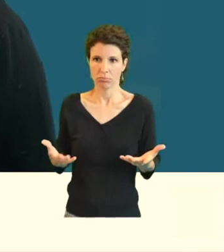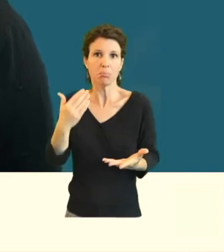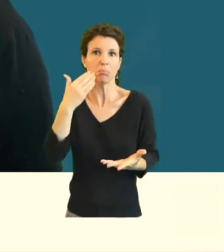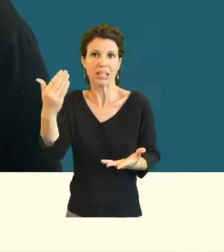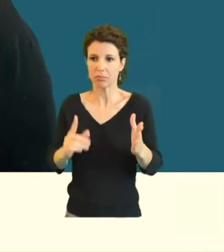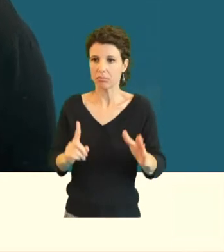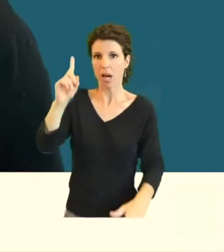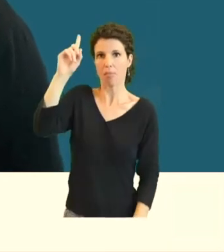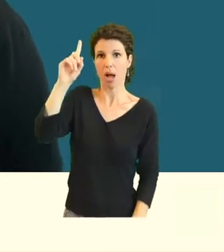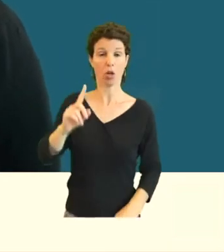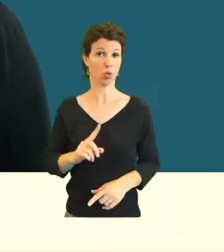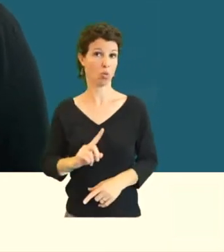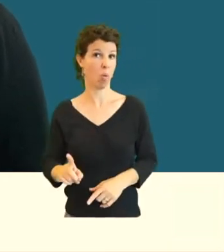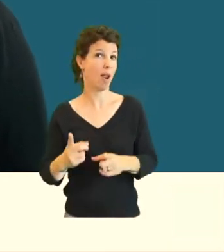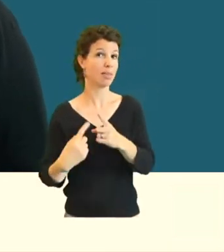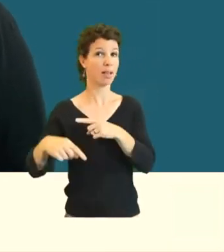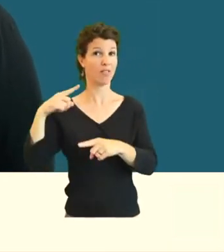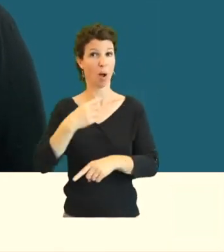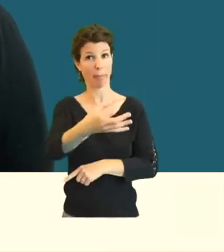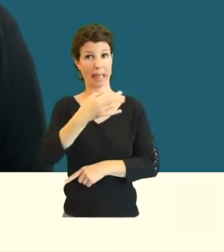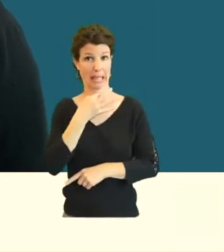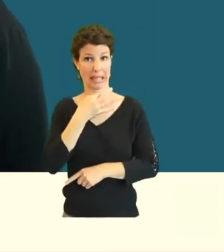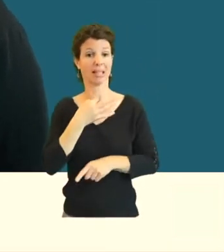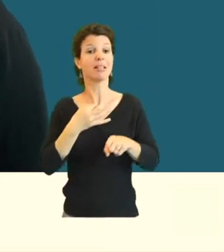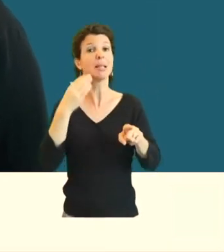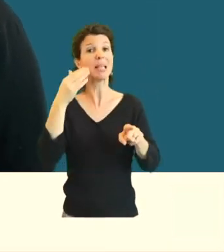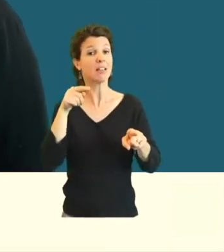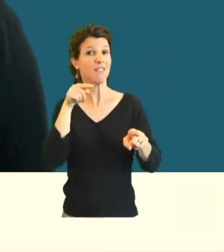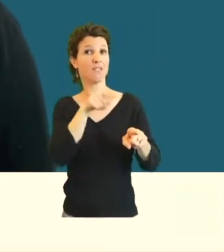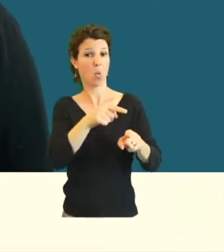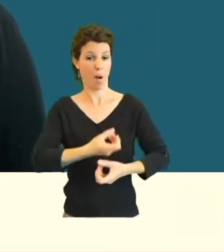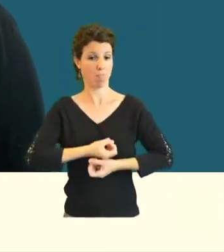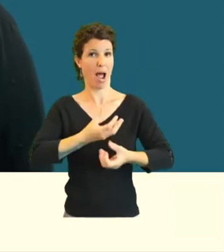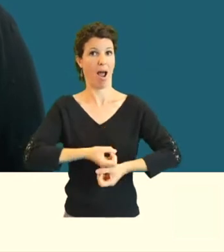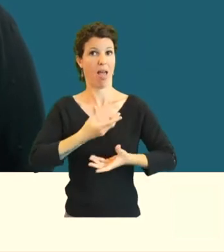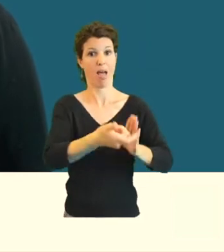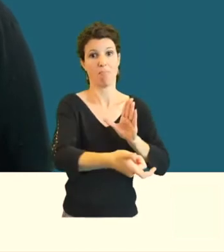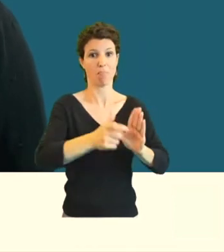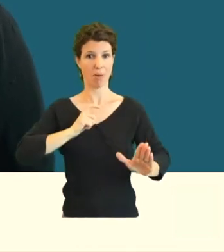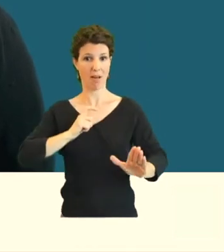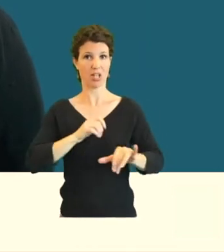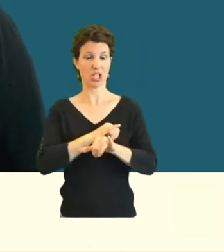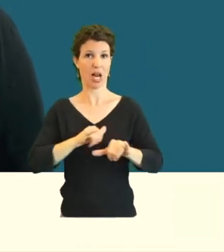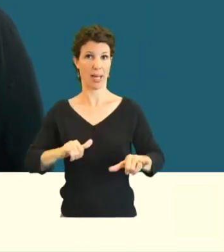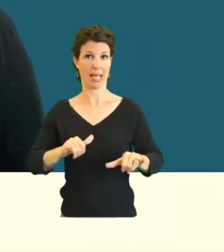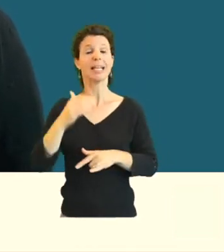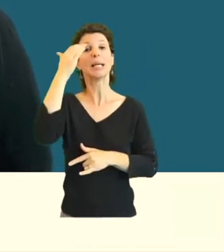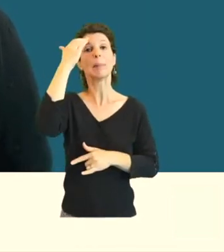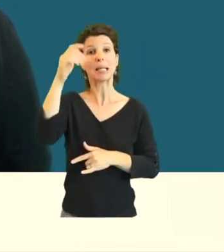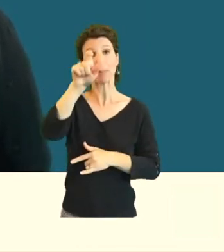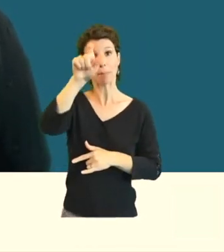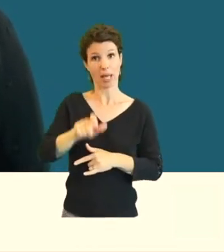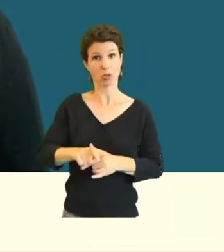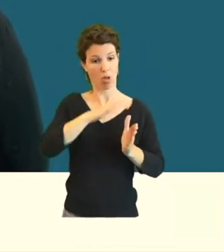Est-ce que... Non, vous m'aviez dit la dernière fois, jamais après vous. Donc cela veut dire que l'on peut prendre la parole après le rapporteur. On est d'accord de